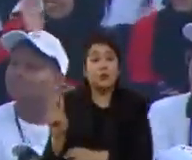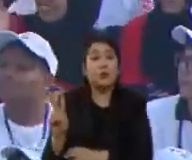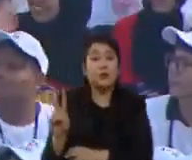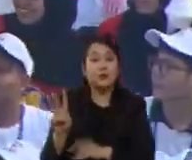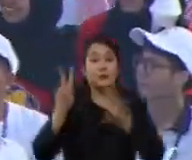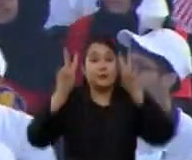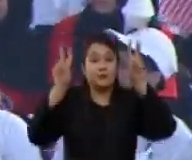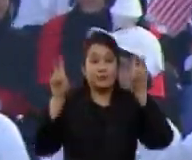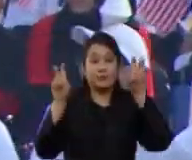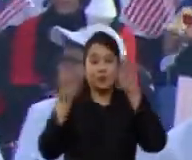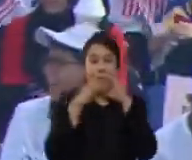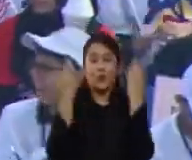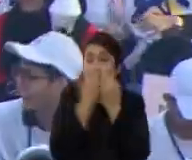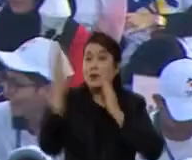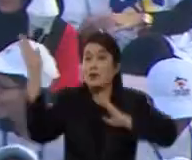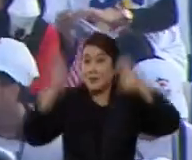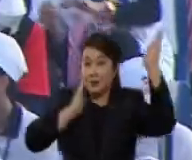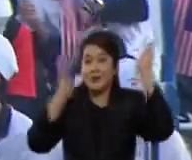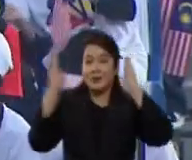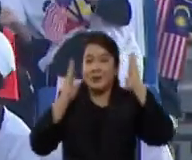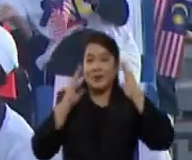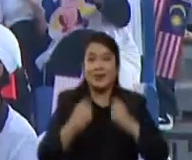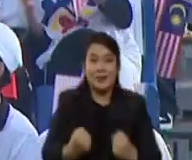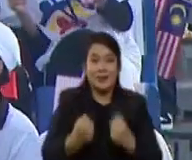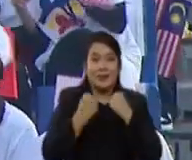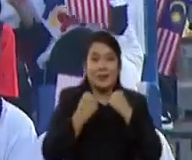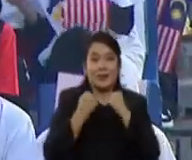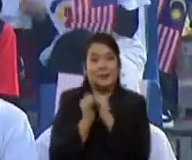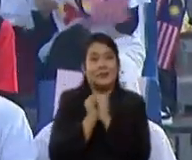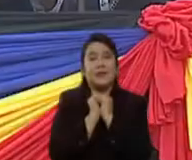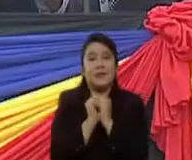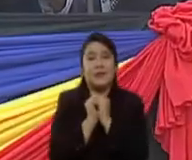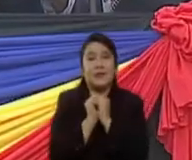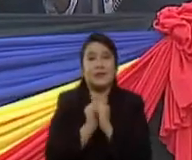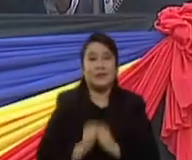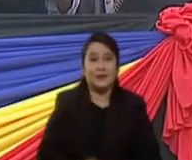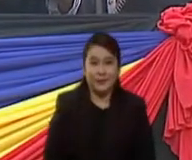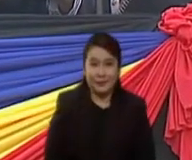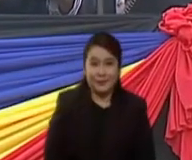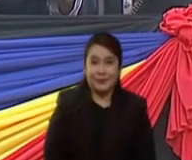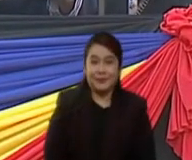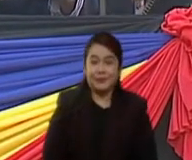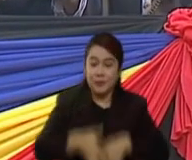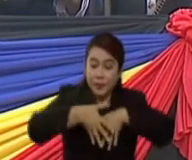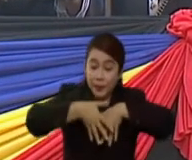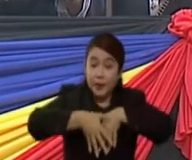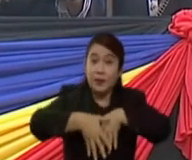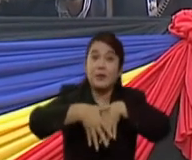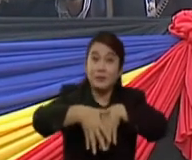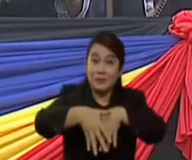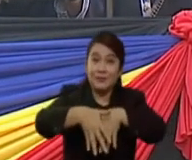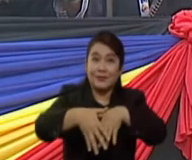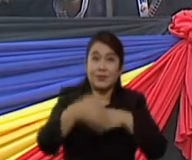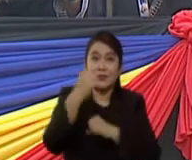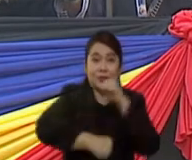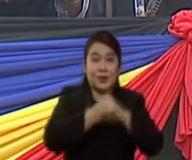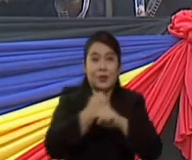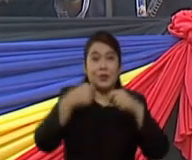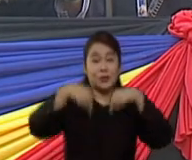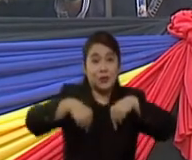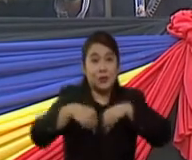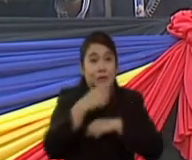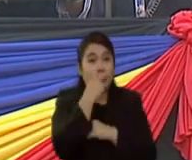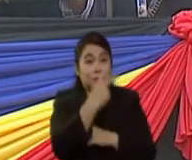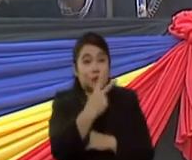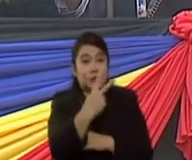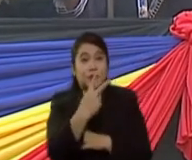dengan tema Keluarga Malaysia Teguh Bersama. Perbarisan dan perarakan tahun ini